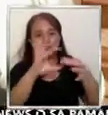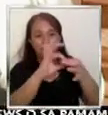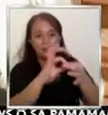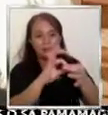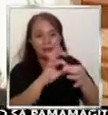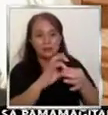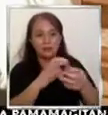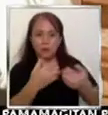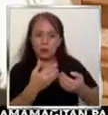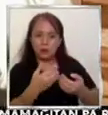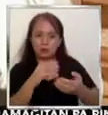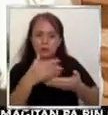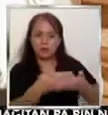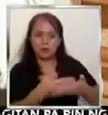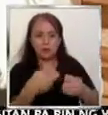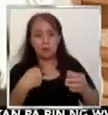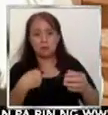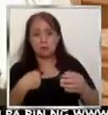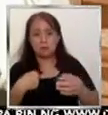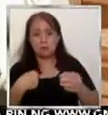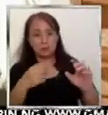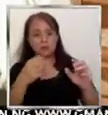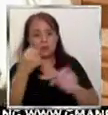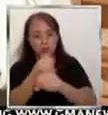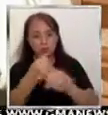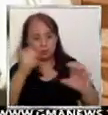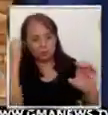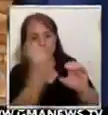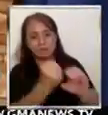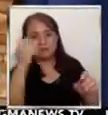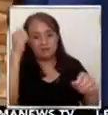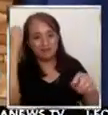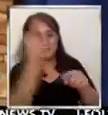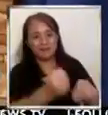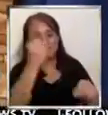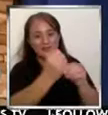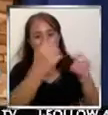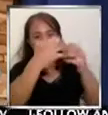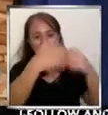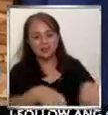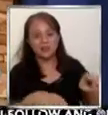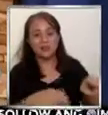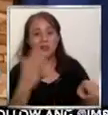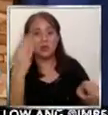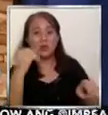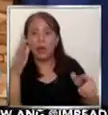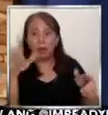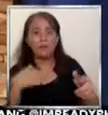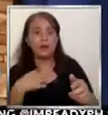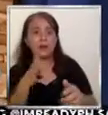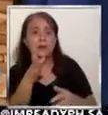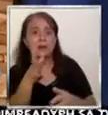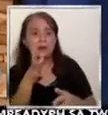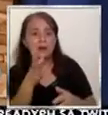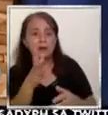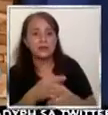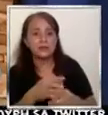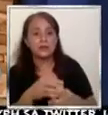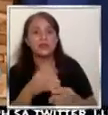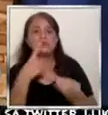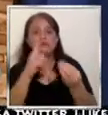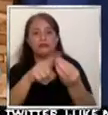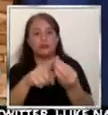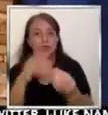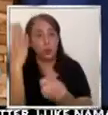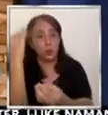yung kandado para mabuksan. Kasi po andun yung mga gamit ko. Andun na po yung nanay niya. Nagmumura na, bakit ko daw sinira? Damage of